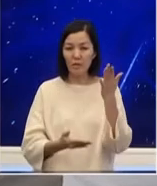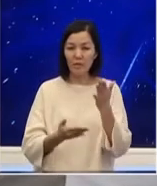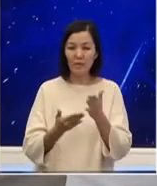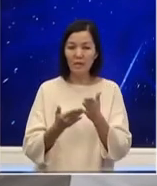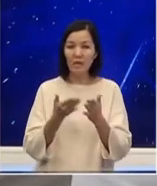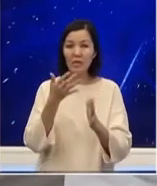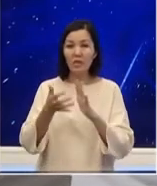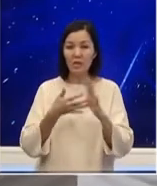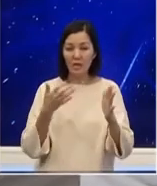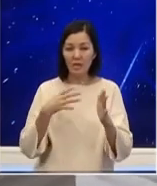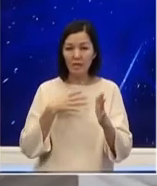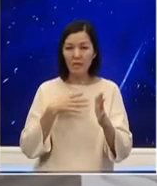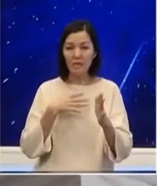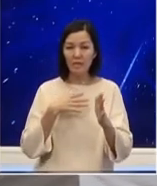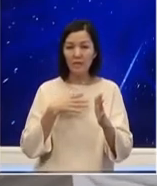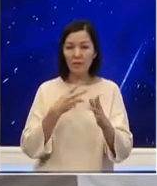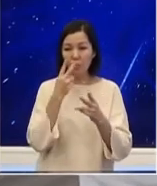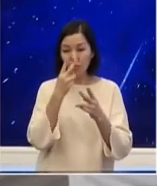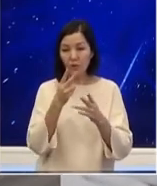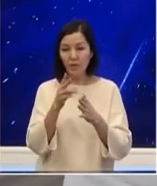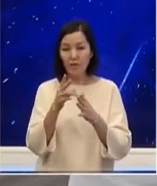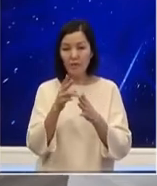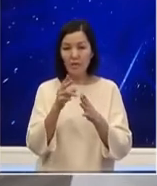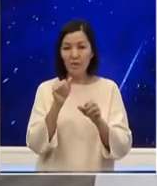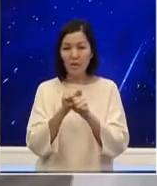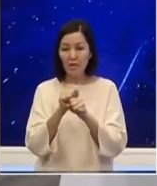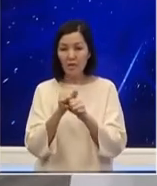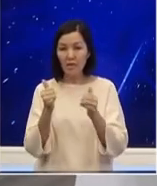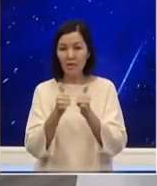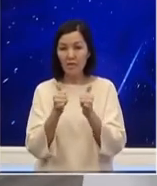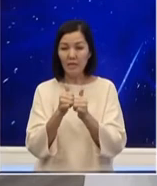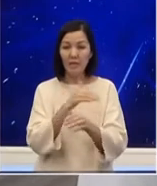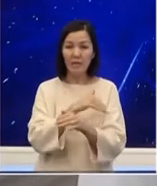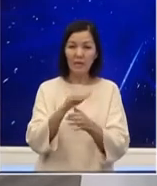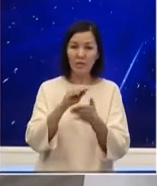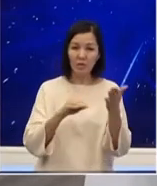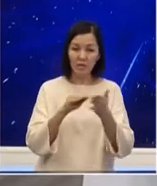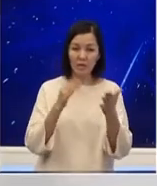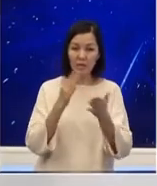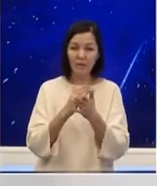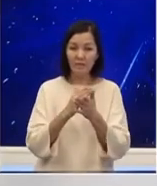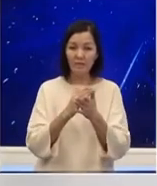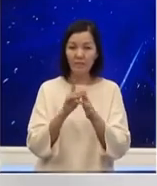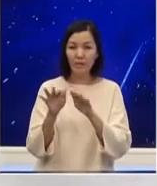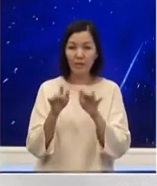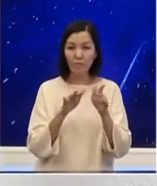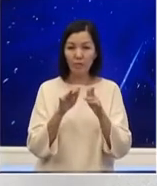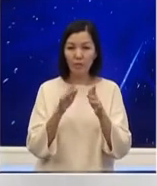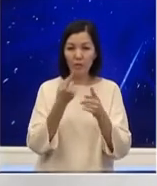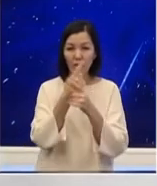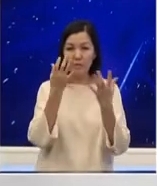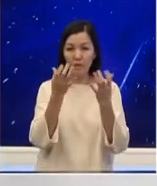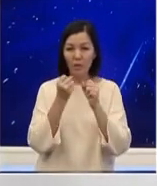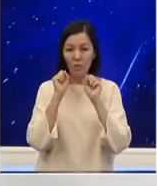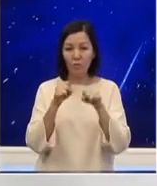Шақыртулар. Түсіп, сразу көреді, бірден көріп, бірден адресі бәрі жазылып тұрар. Шығып, жаңағы